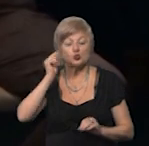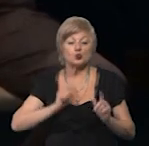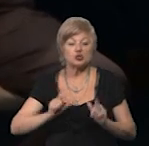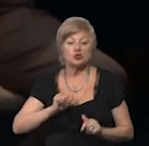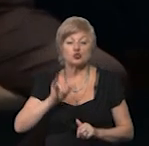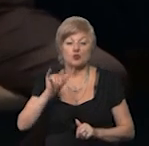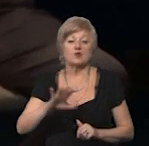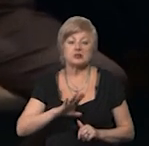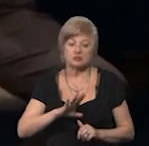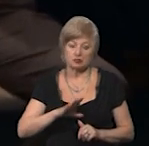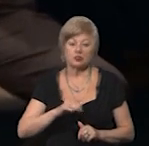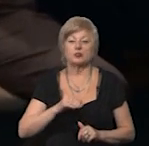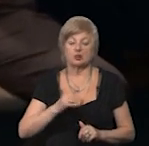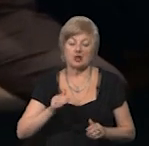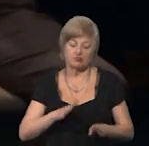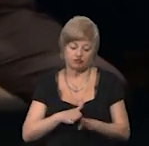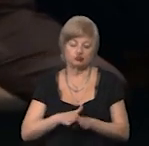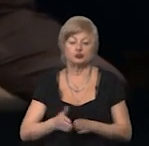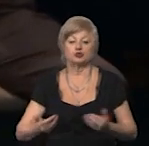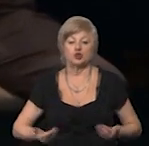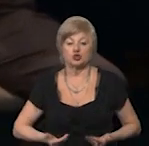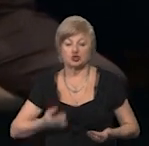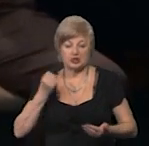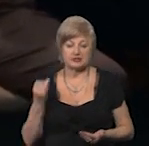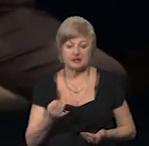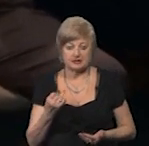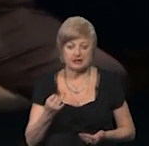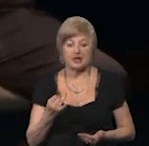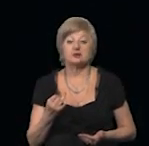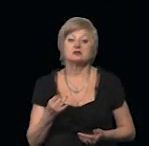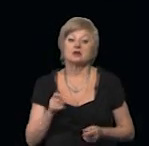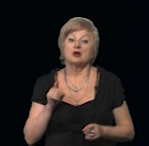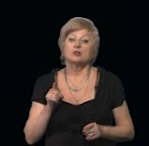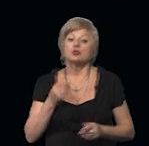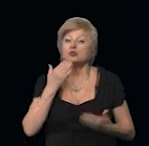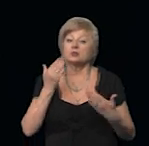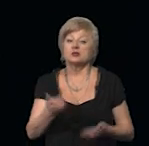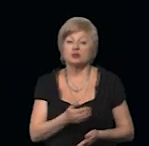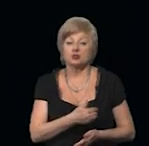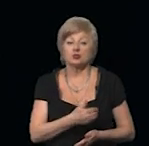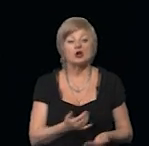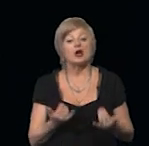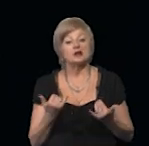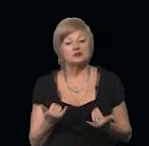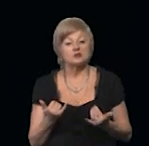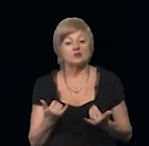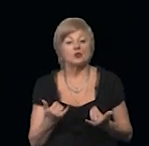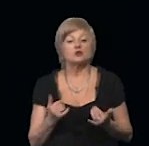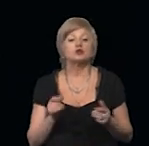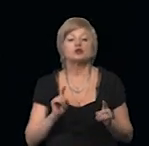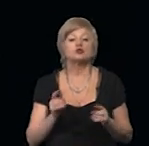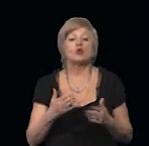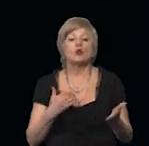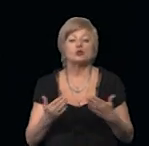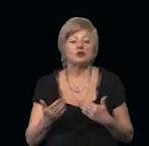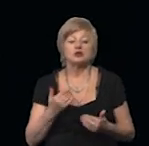було досить насичене життя. Я маю на увазі акторство та музику. Тому хочу запитати сьогодні, яке співвідношення у вашому